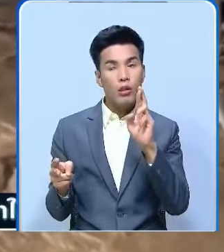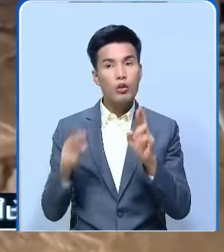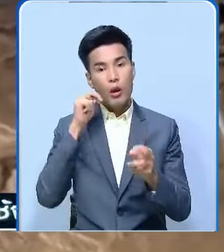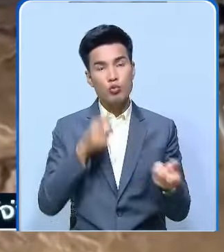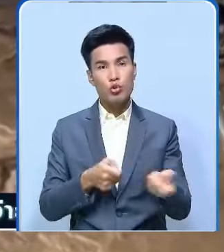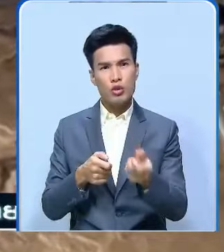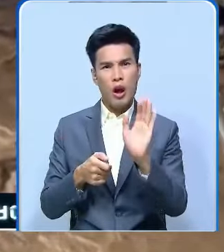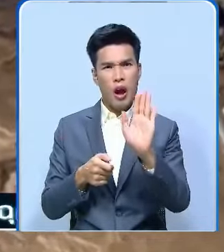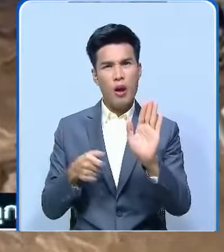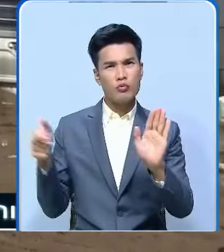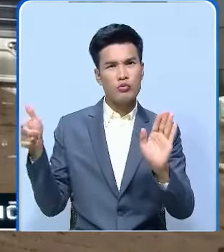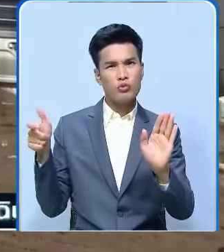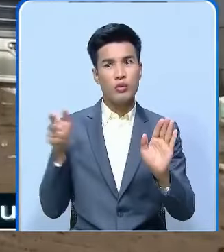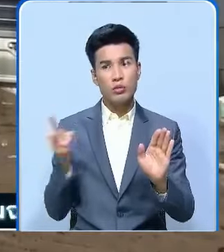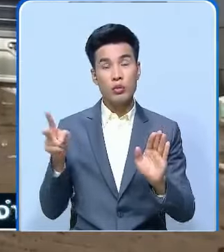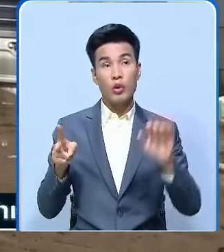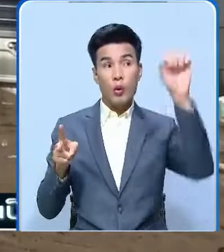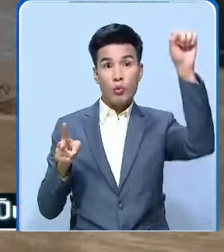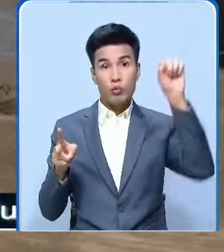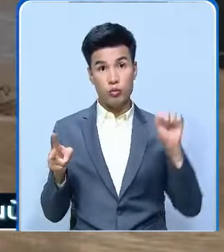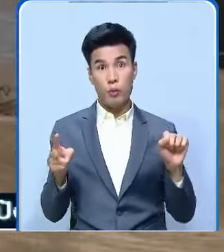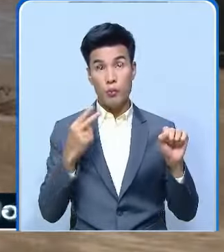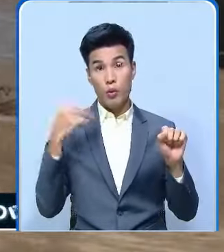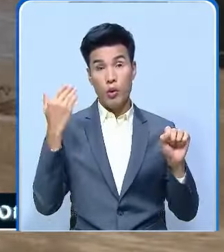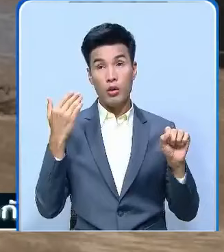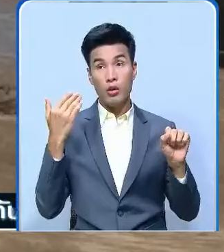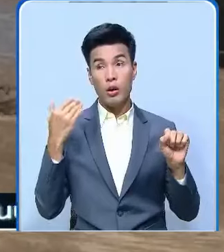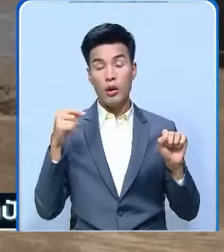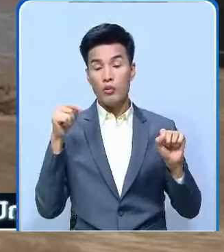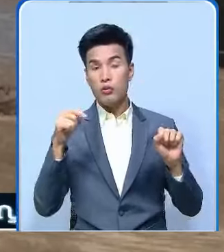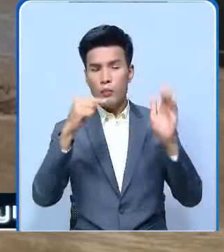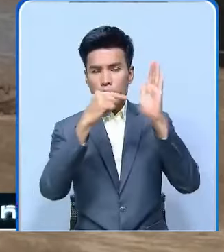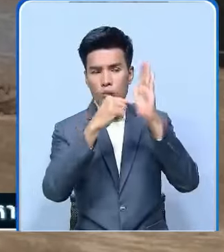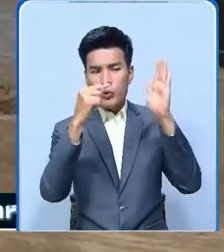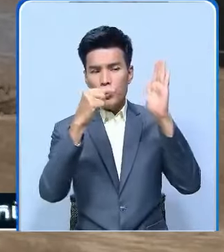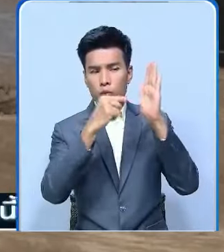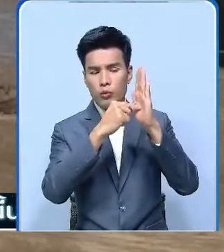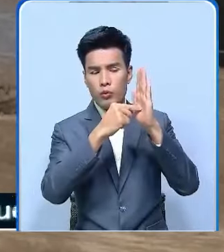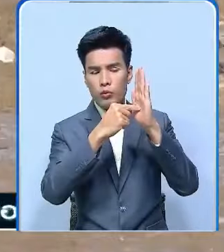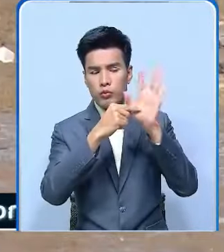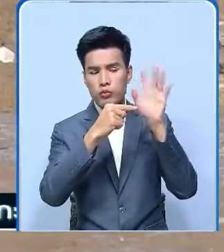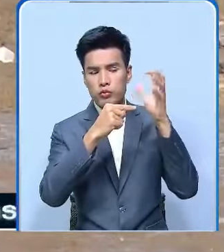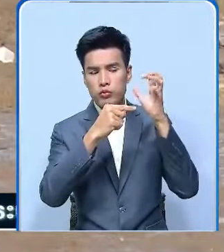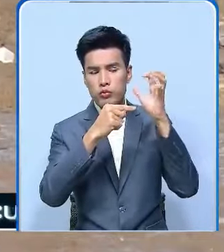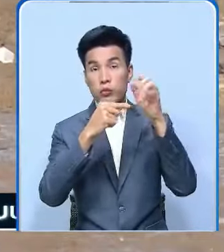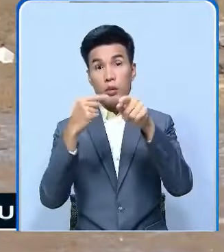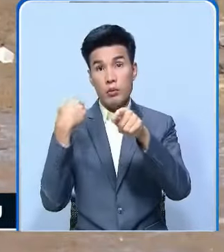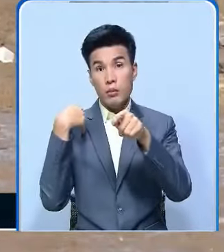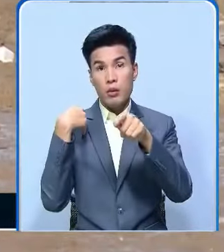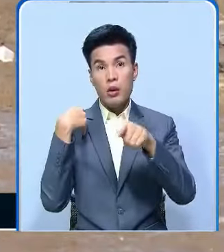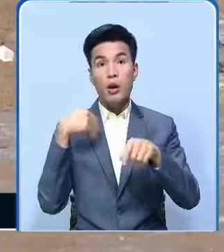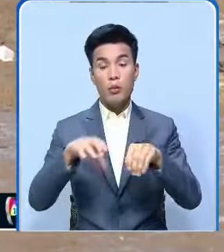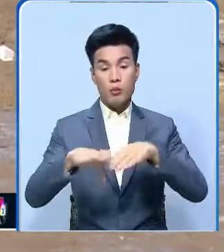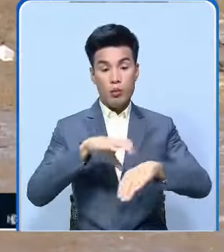แรงดันสูงน่ะบอกอย่าลืมสับคัดเอาทางบ้านด้วยแล้วลองเอาไอ้ไขควงวัดไฟไปจิ้มๆดูว่าตรงไหนมันมีไฟรั่วหรือเปล่าหารองเท้